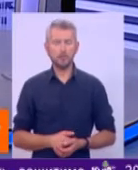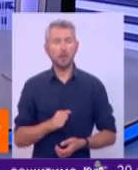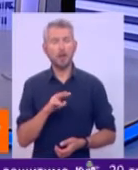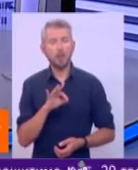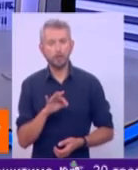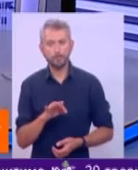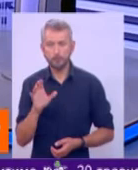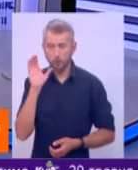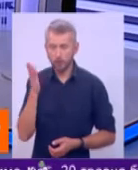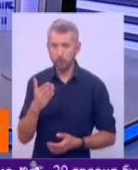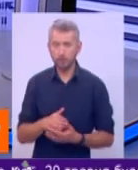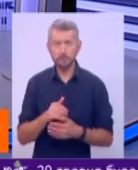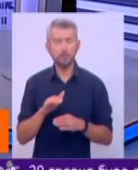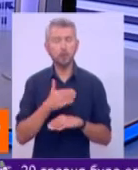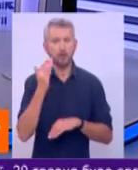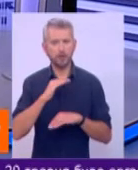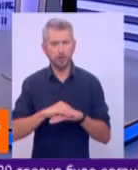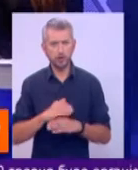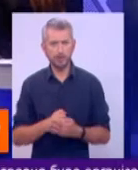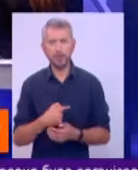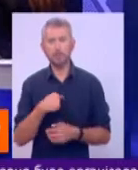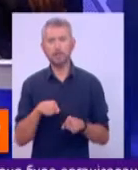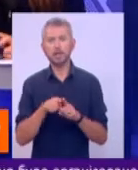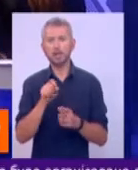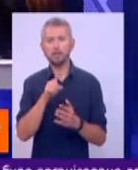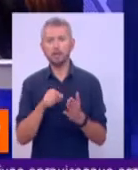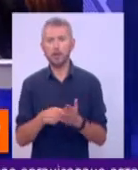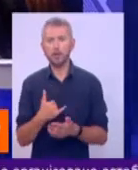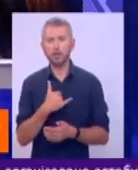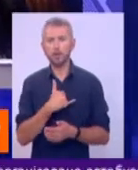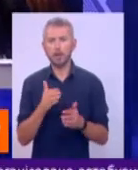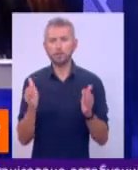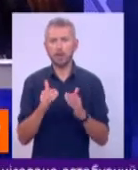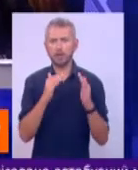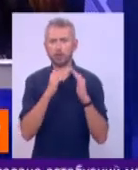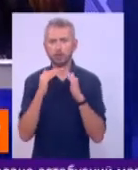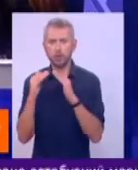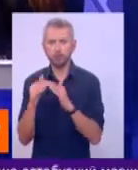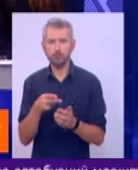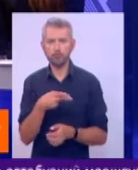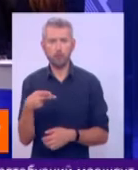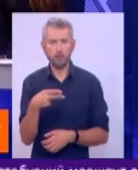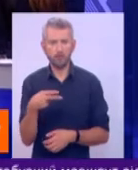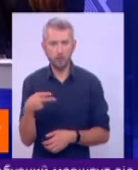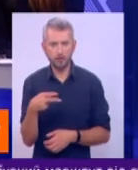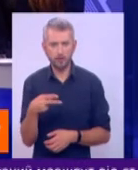Алло? Ми вас слухаємо. Добрий вечір. Добрий вечір. У мене таке питання. У нас маленькі будиночки двоповерхові.